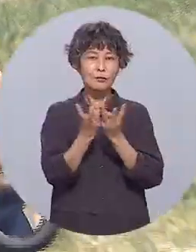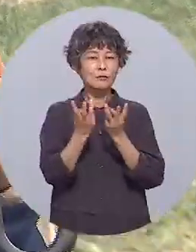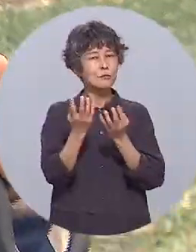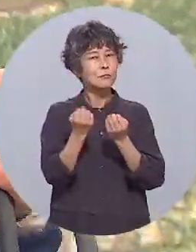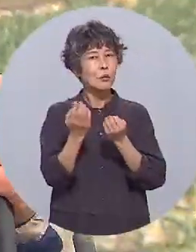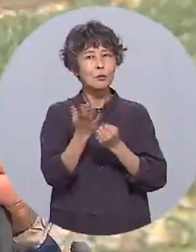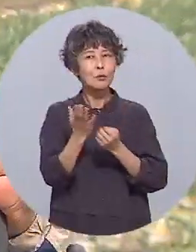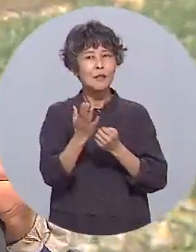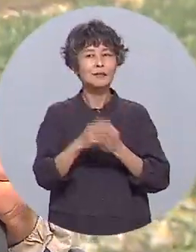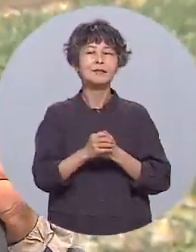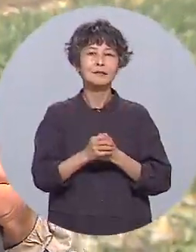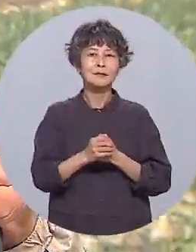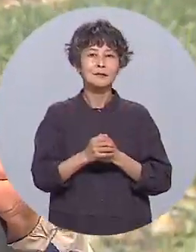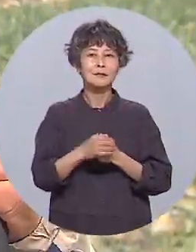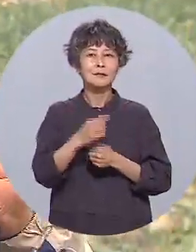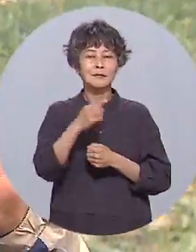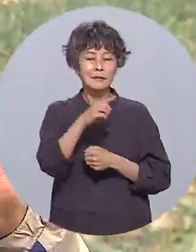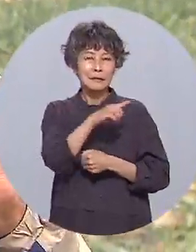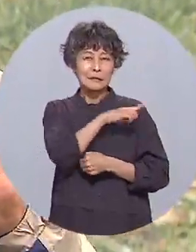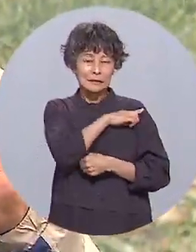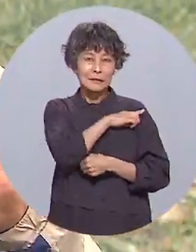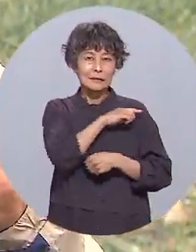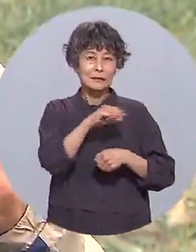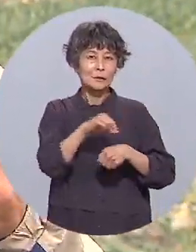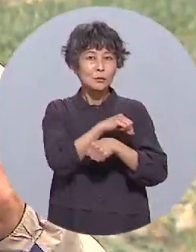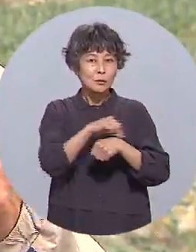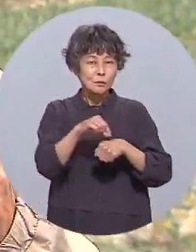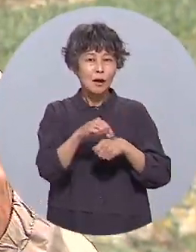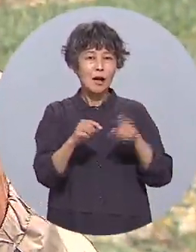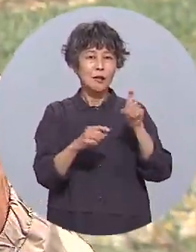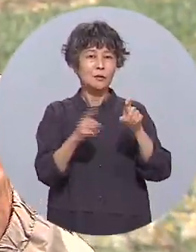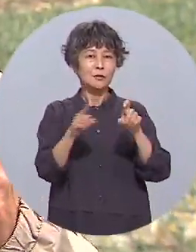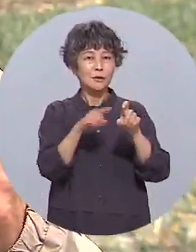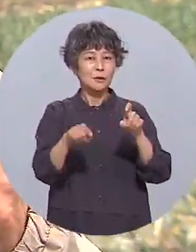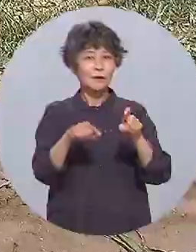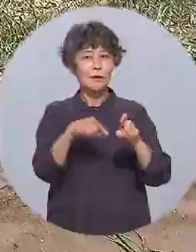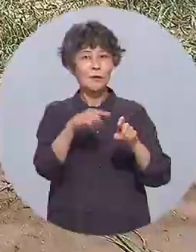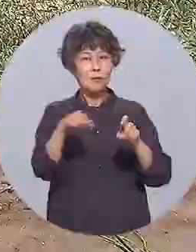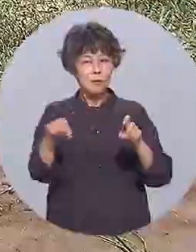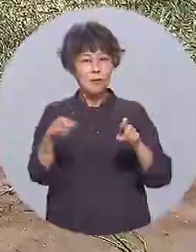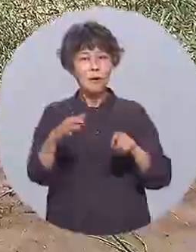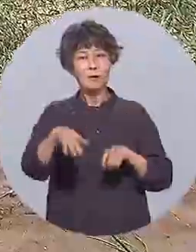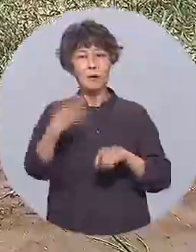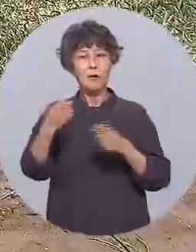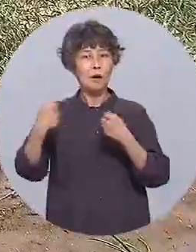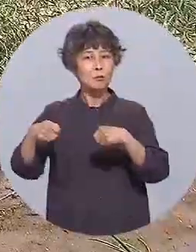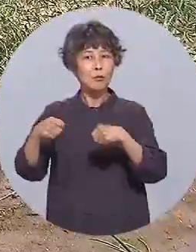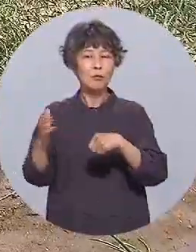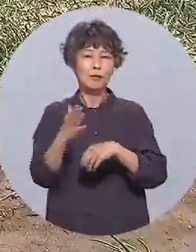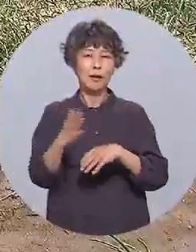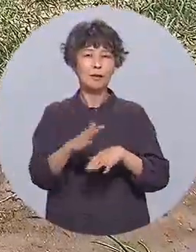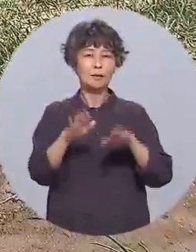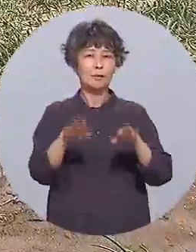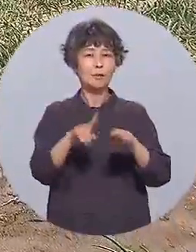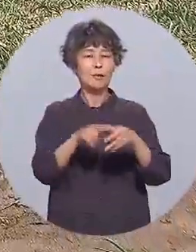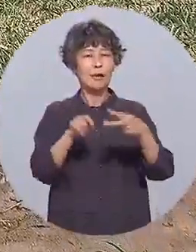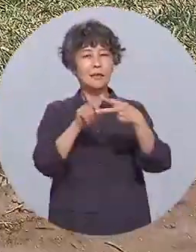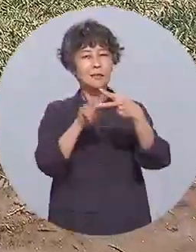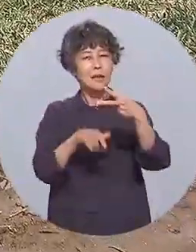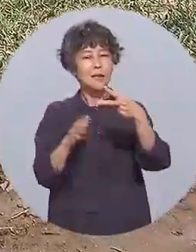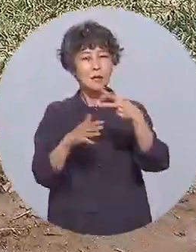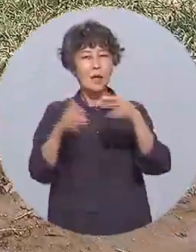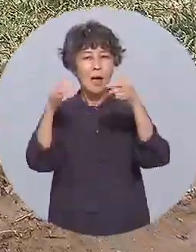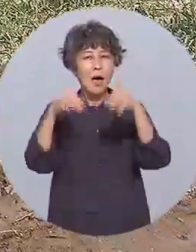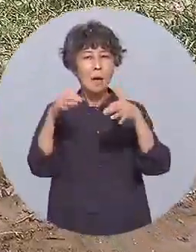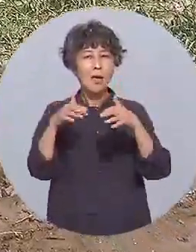ですか？ この極早生品種で10キロネット400袋ぐらい。今年はですね、2月とかがち